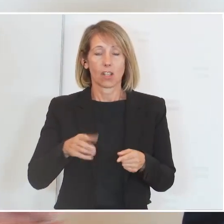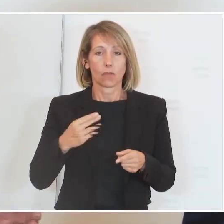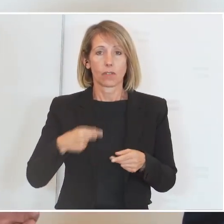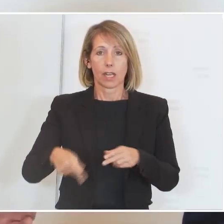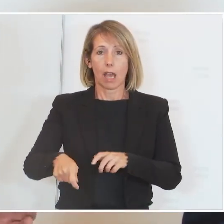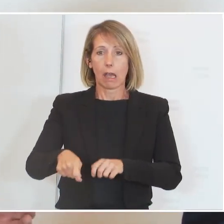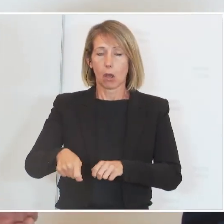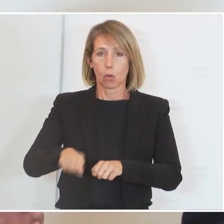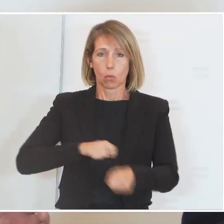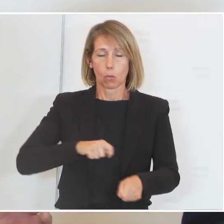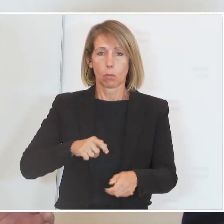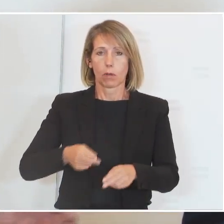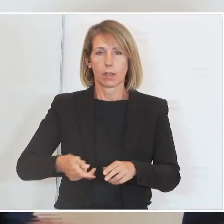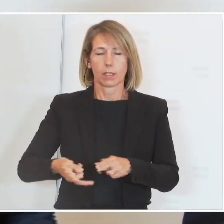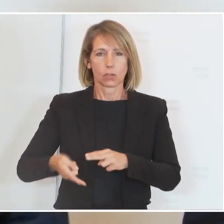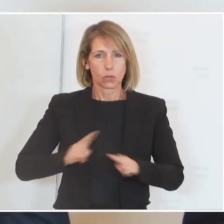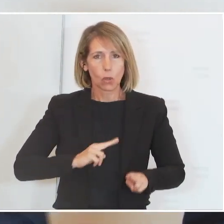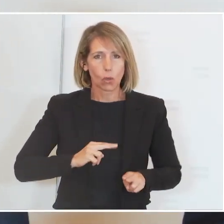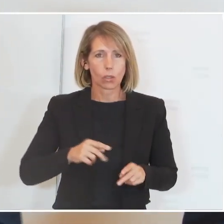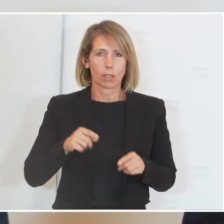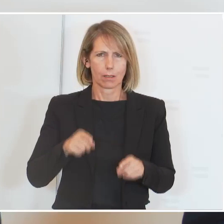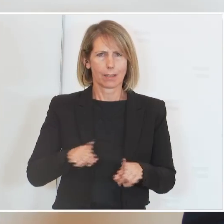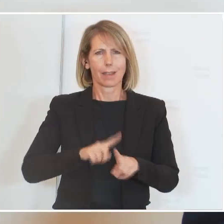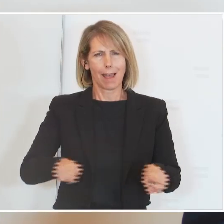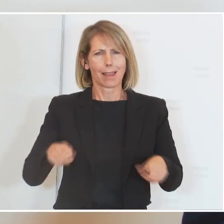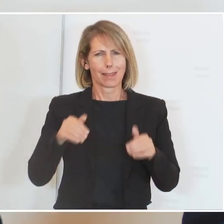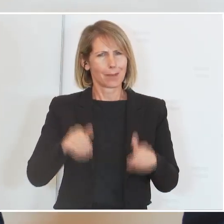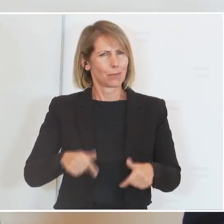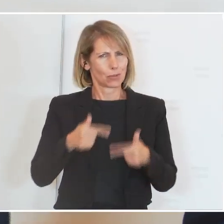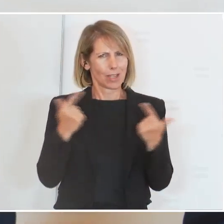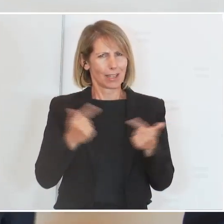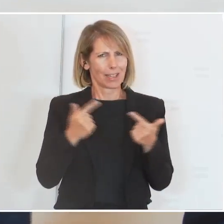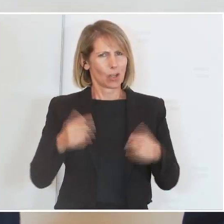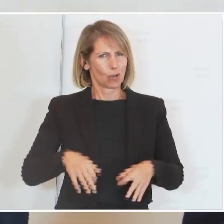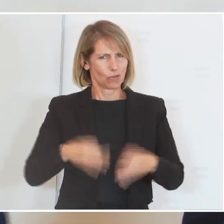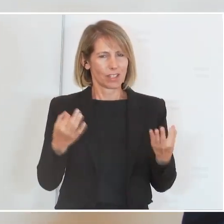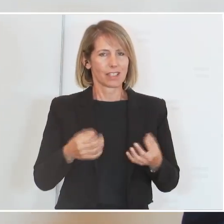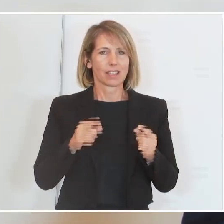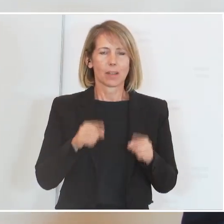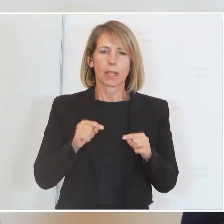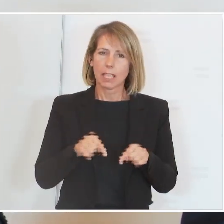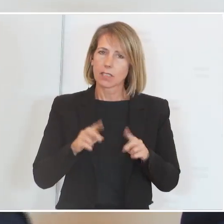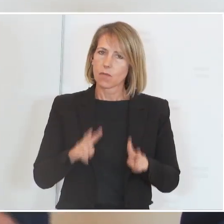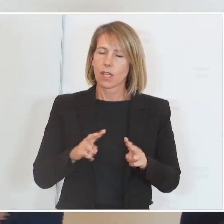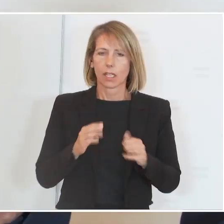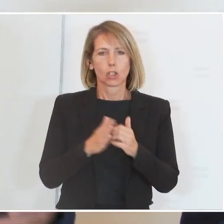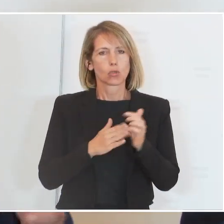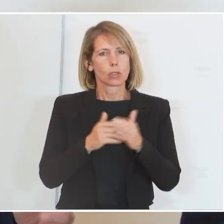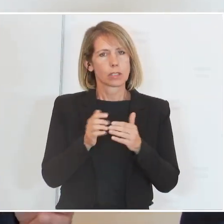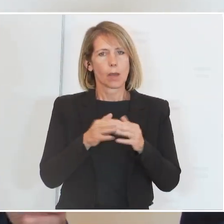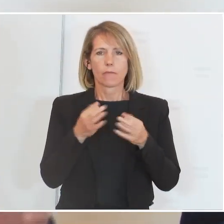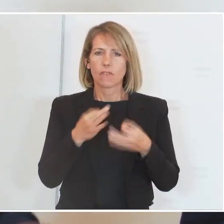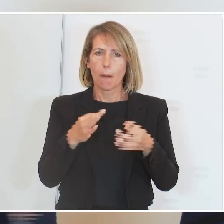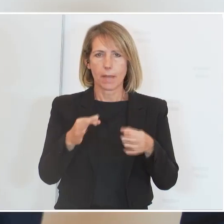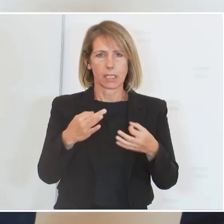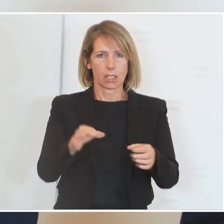wieder wegziehen, die haben natürlich einen anderen Erklärungsbedarf. Also das sind Systemverbesserungen, nicht nur kleine